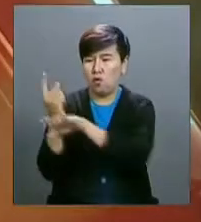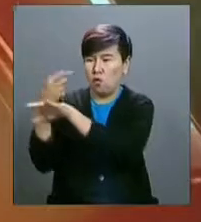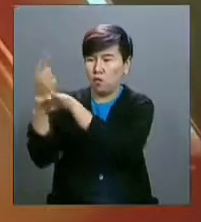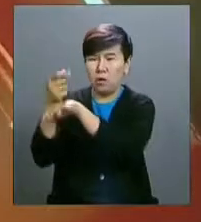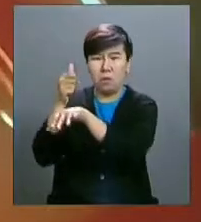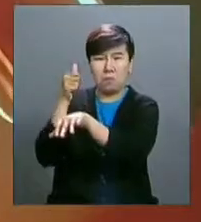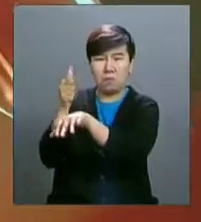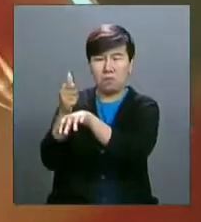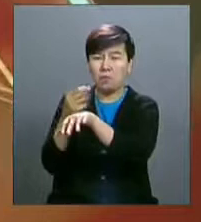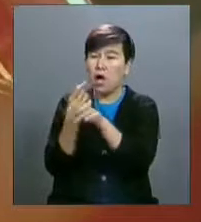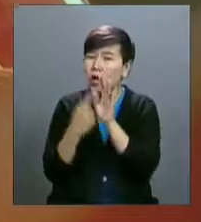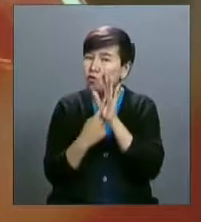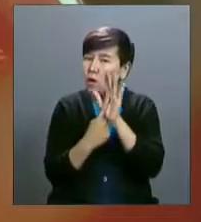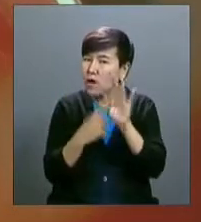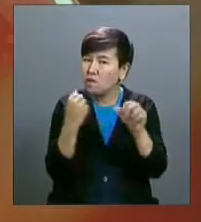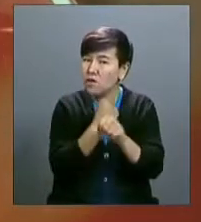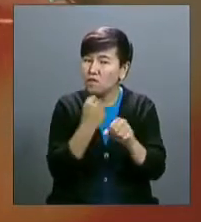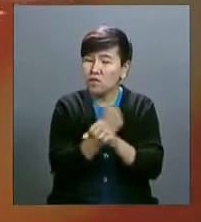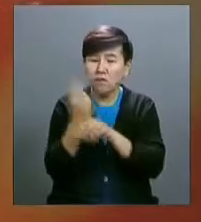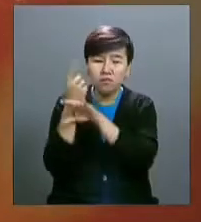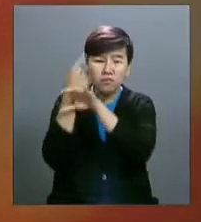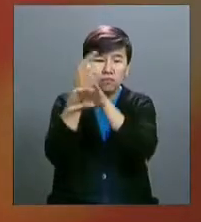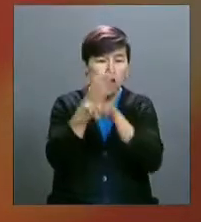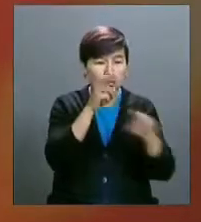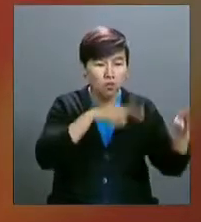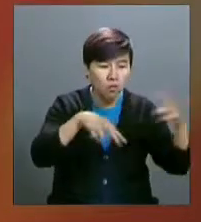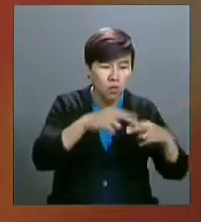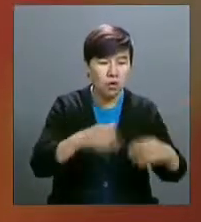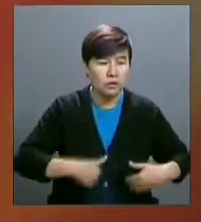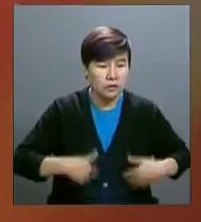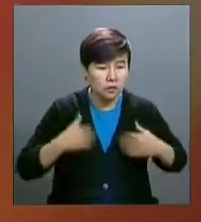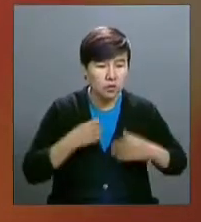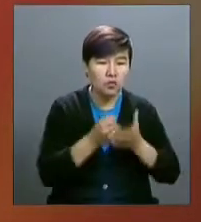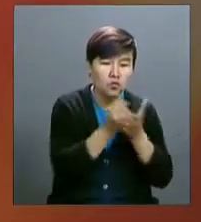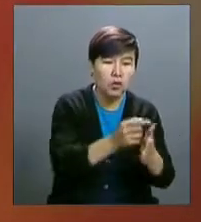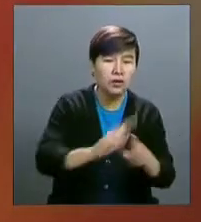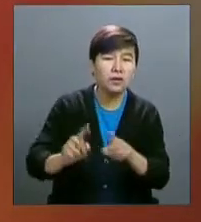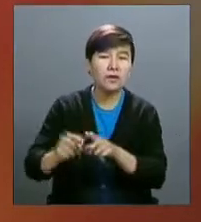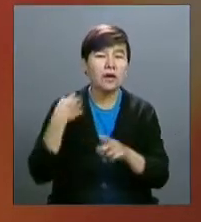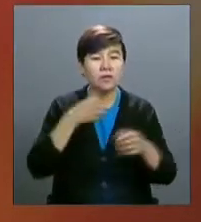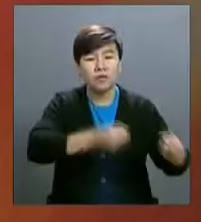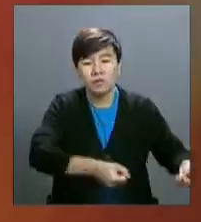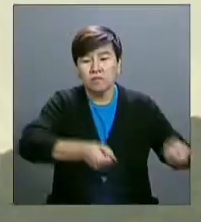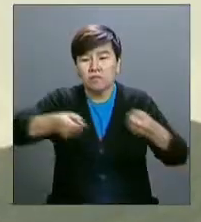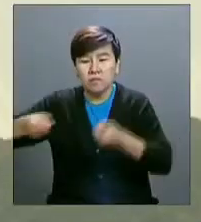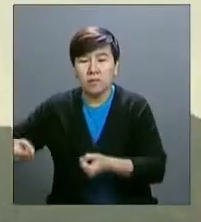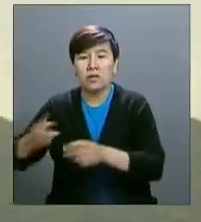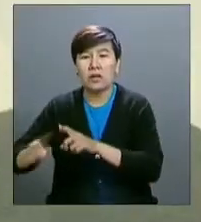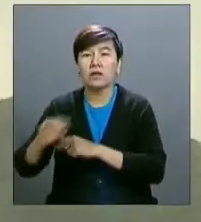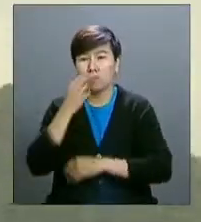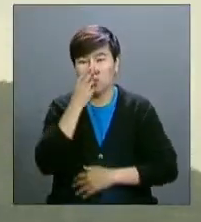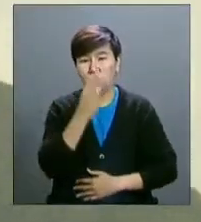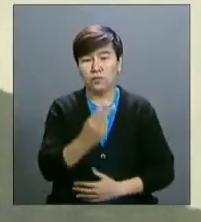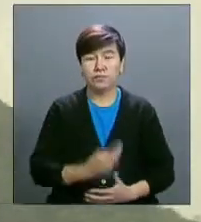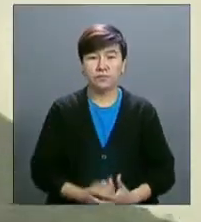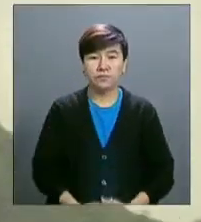ำลองสถานการณ์ทั้งการค้นหาช่วยชีวิตและลำเลียงผู้ป่วยติดตามกับคุณดวงทิพย์เยี่ยมพบครับ